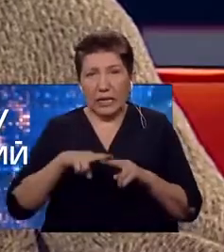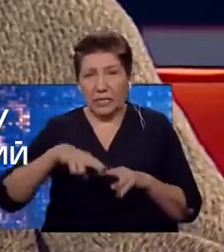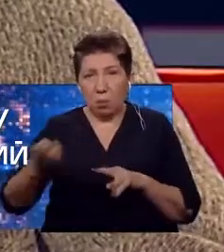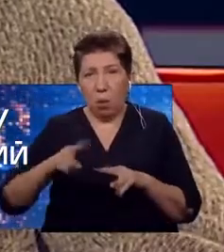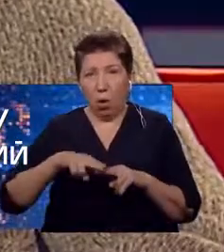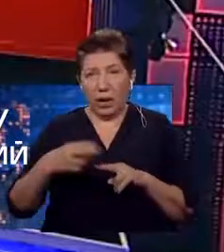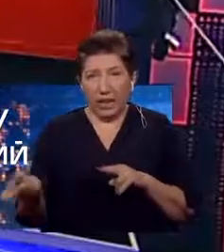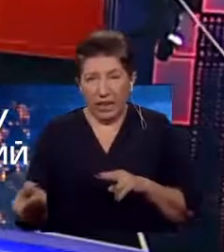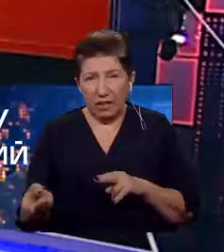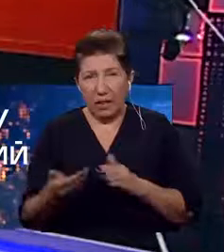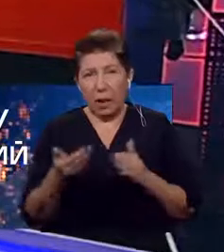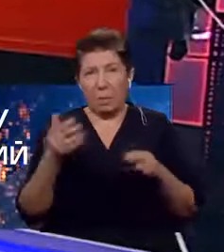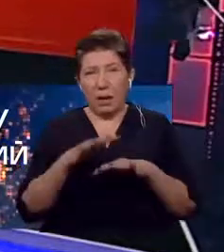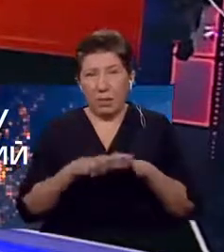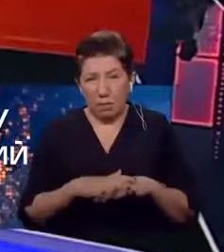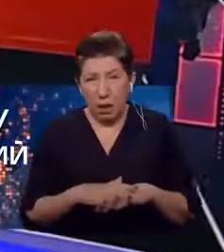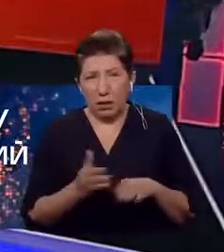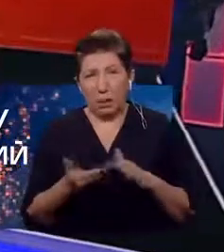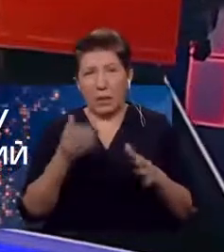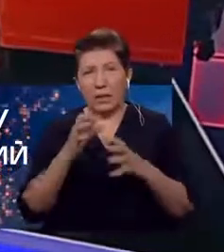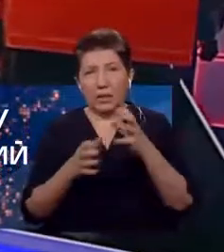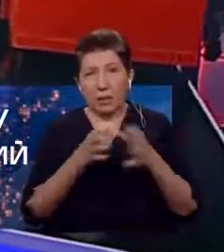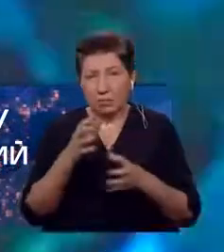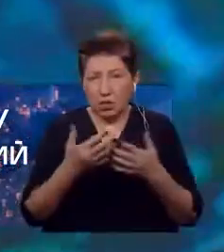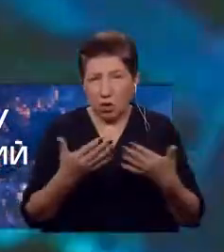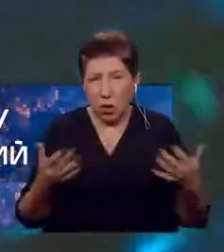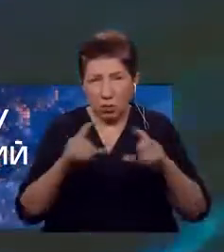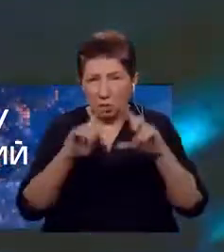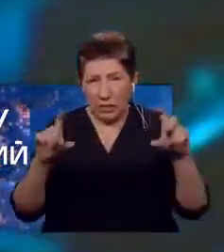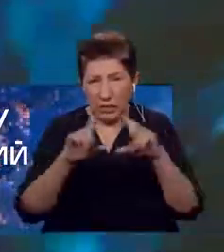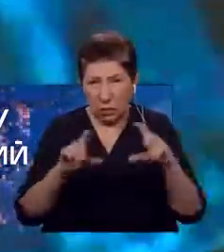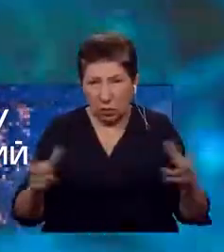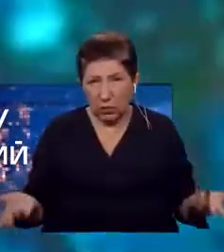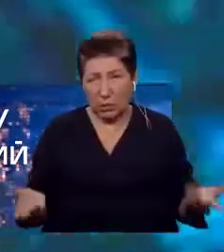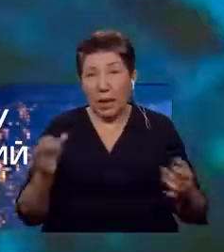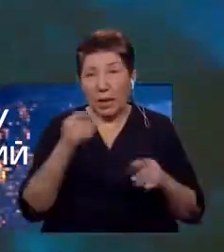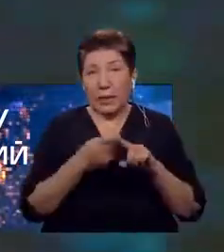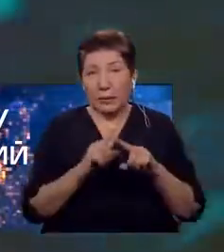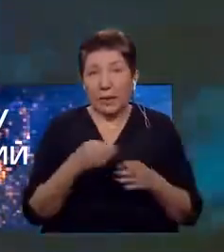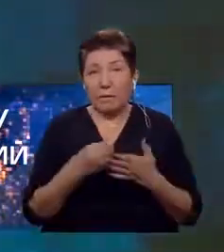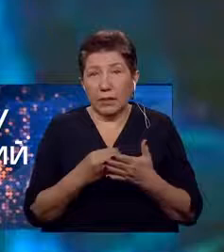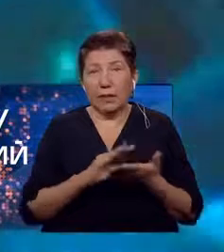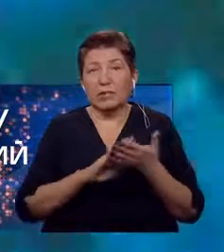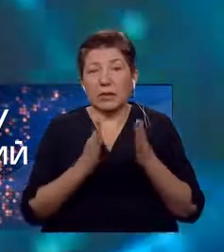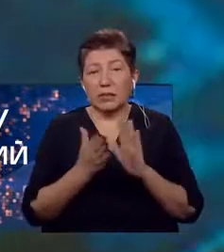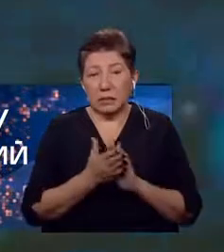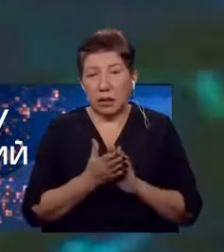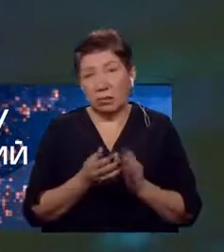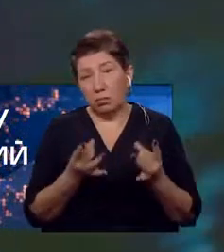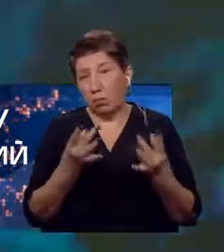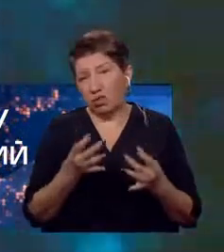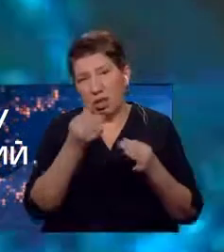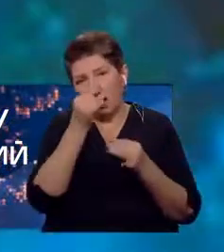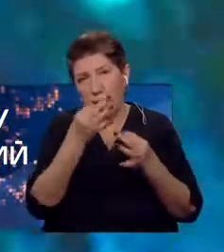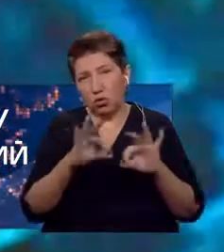боргів. Боргів перед банками, перед міжнародними інституціями. І цей фінансовий стан, він просто не